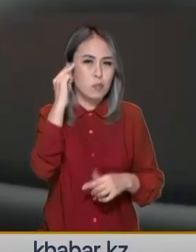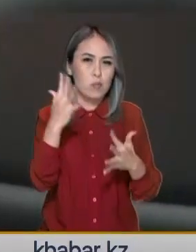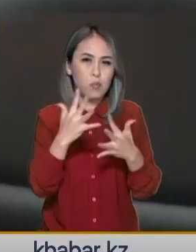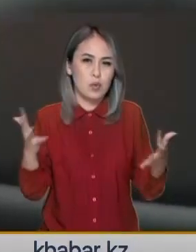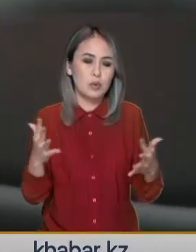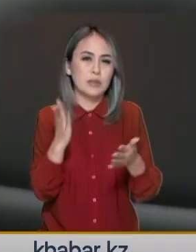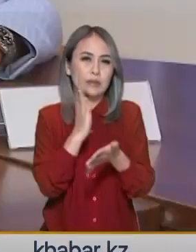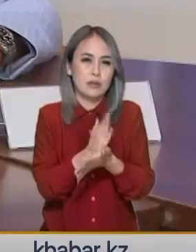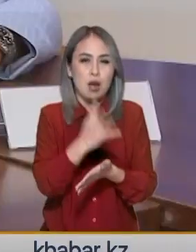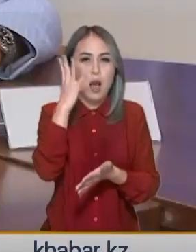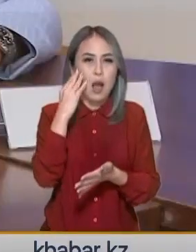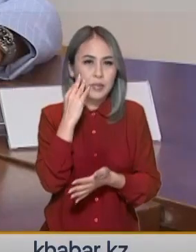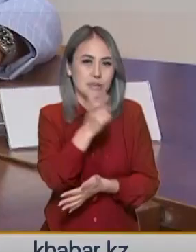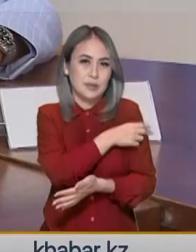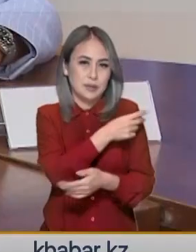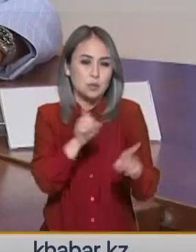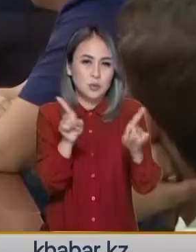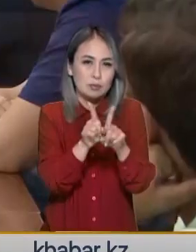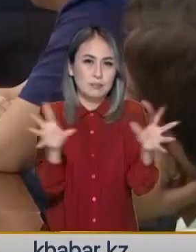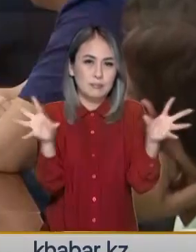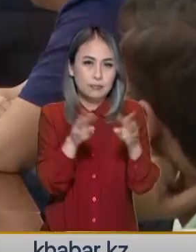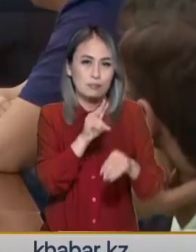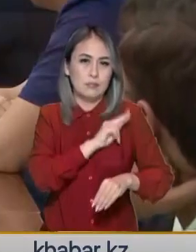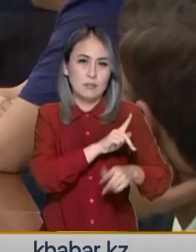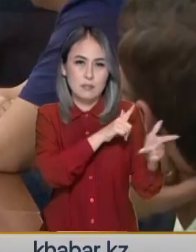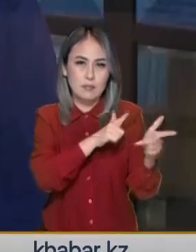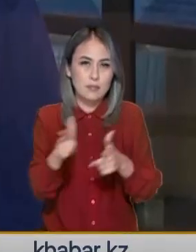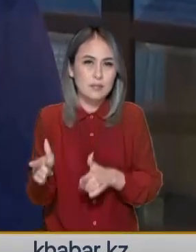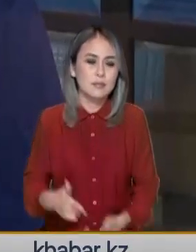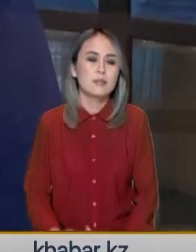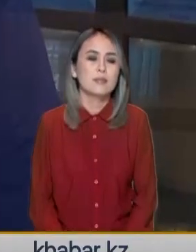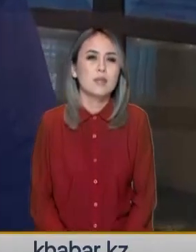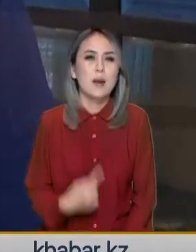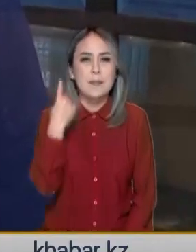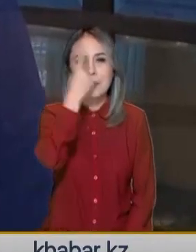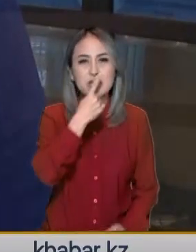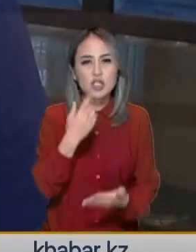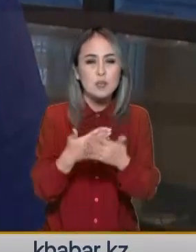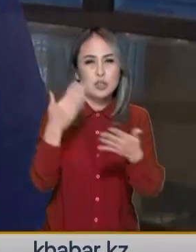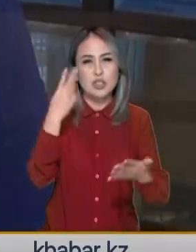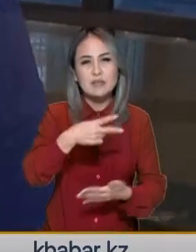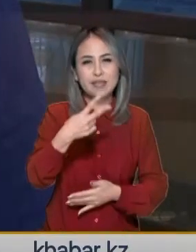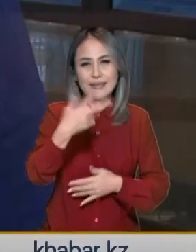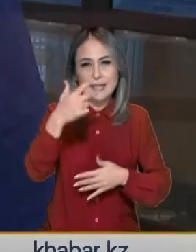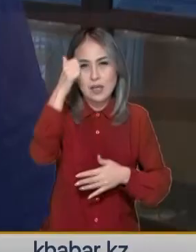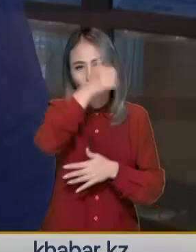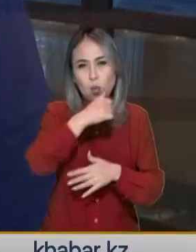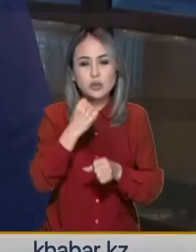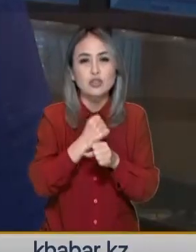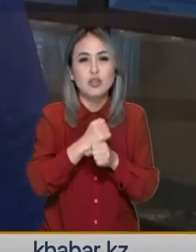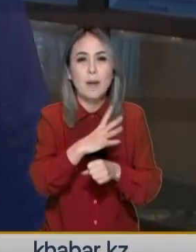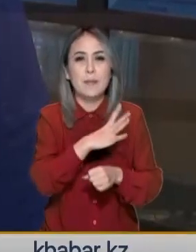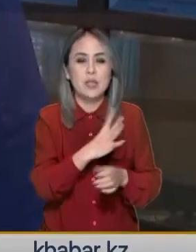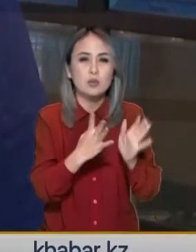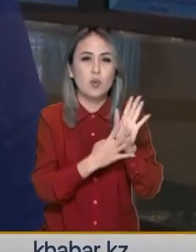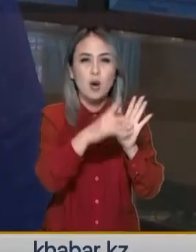қолданылады. Алматылық дәрігерлерде роботпен бірге жұмыс істеуге дайынбыз дейді. Осыдан бір жыл бұрын, 23-ші жылы жасаған болатынбыз 9